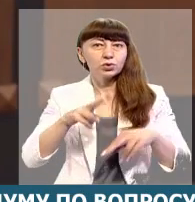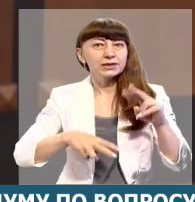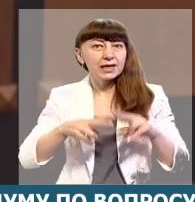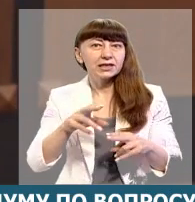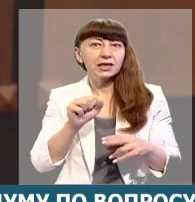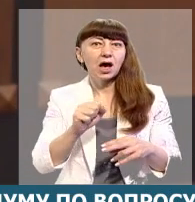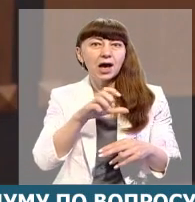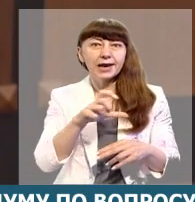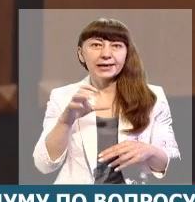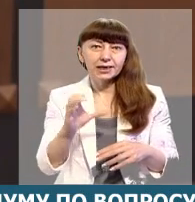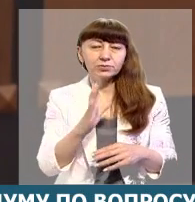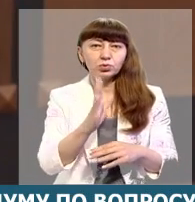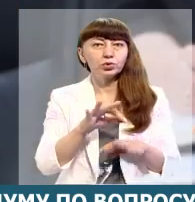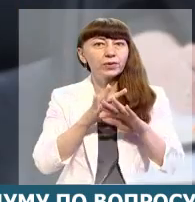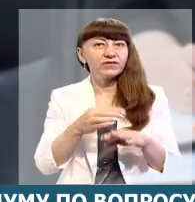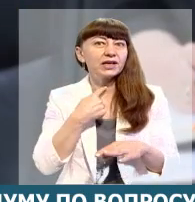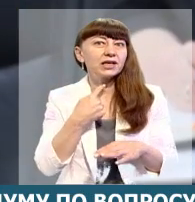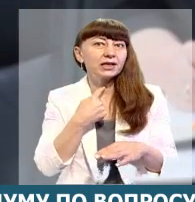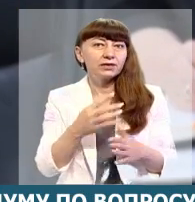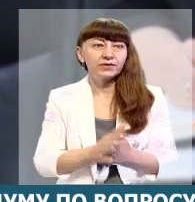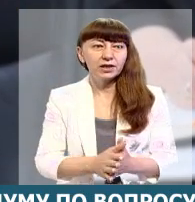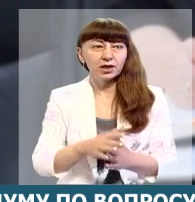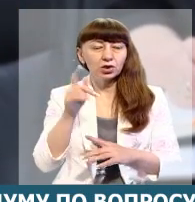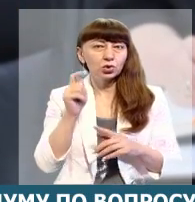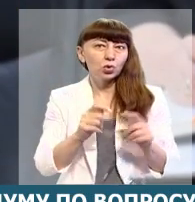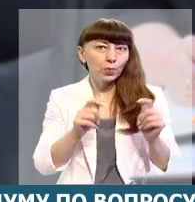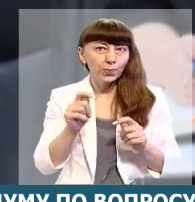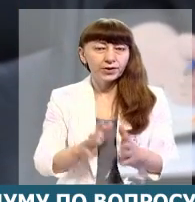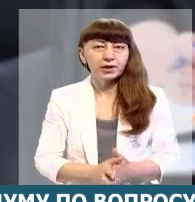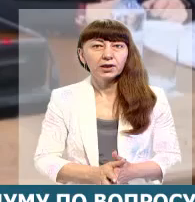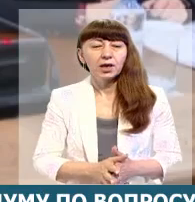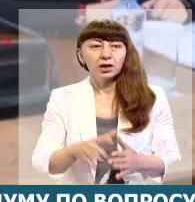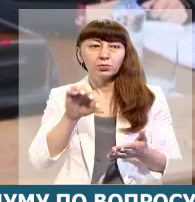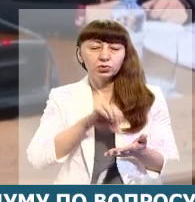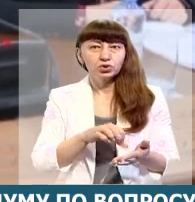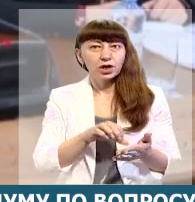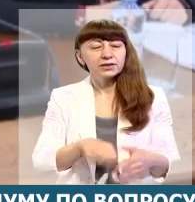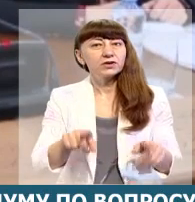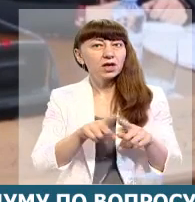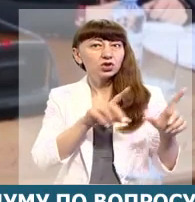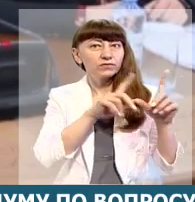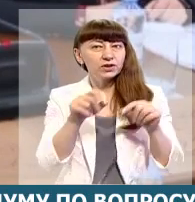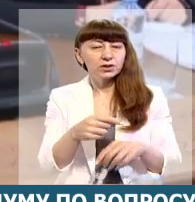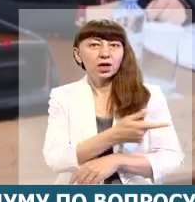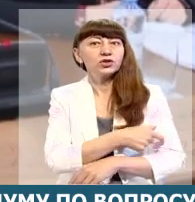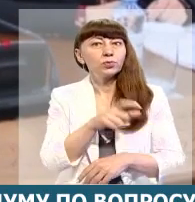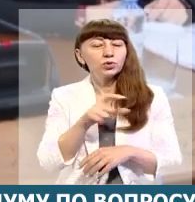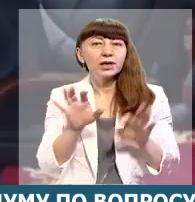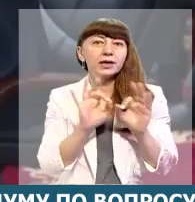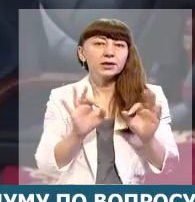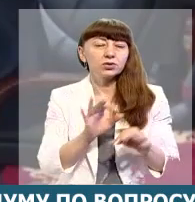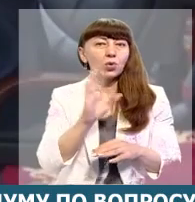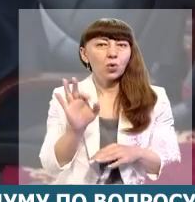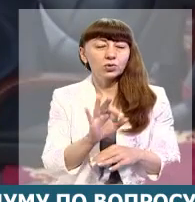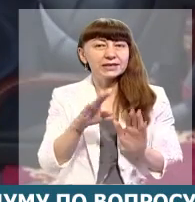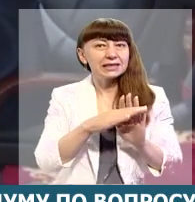В рамках деятельности Народного штаба сенаторы также будут активно задействованы в данной работе, выезжать в регионы и разъяснять задачи